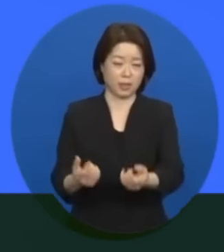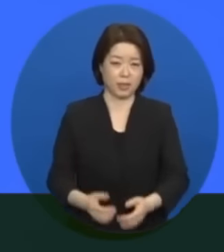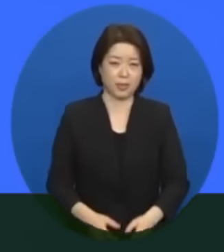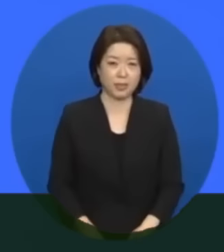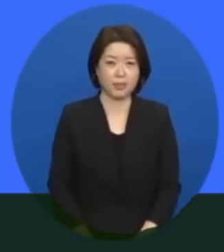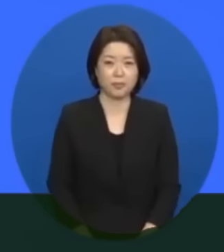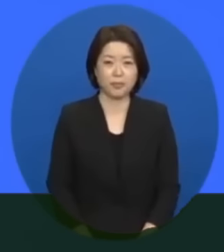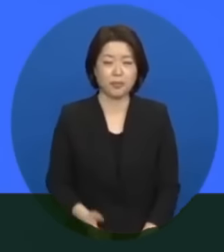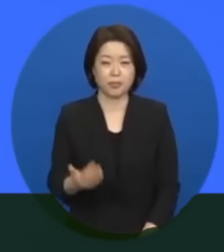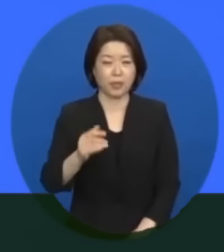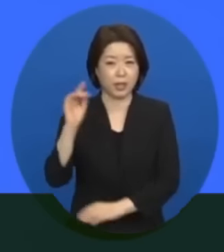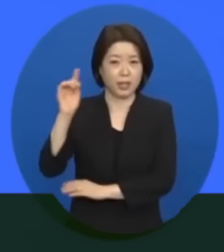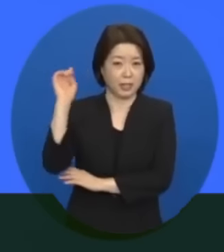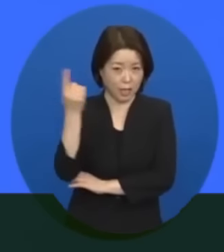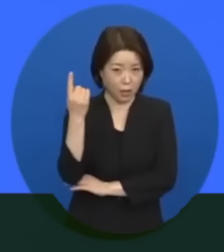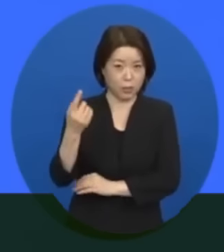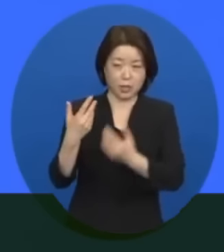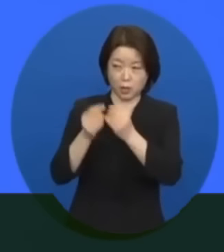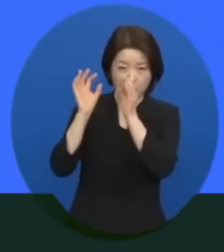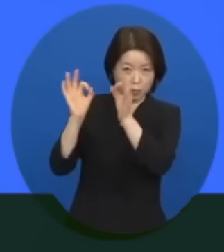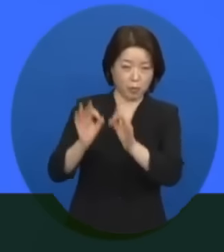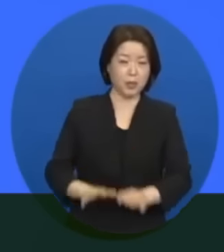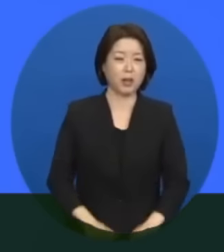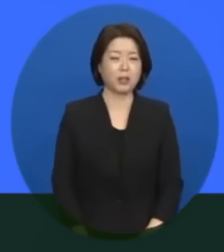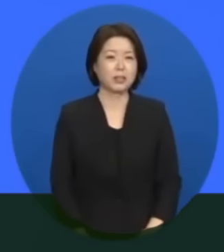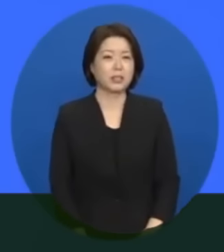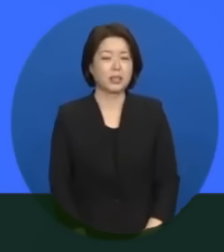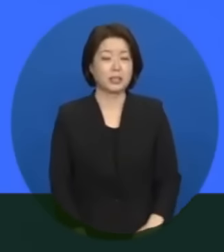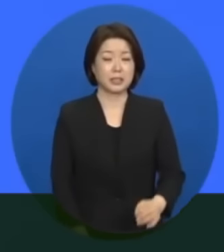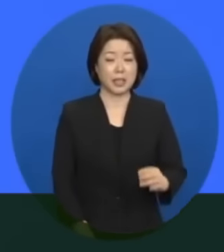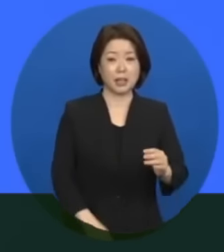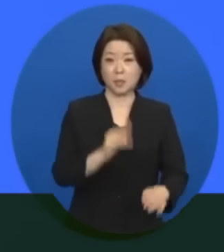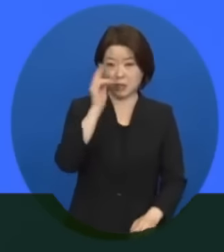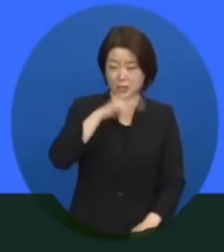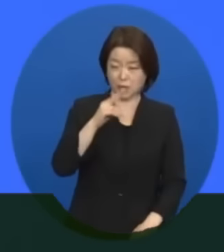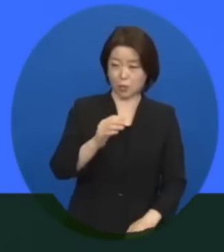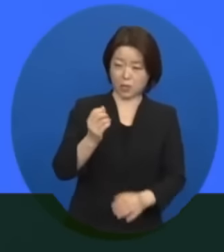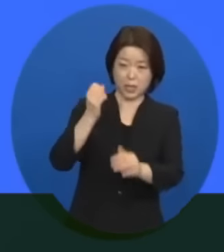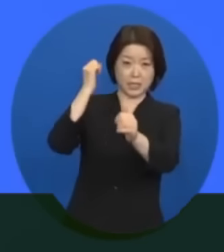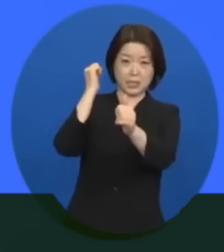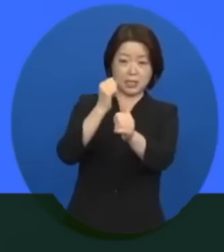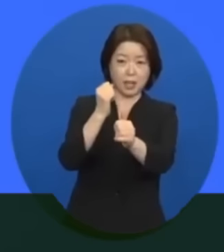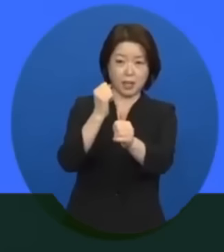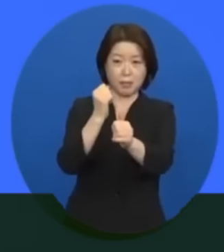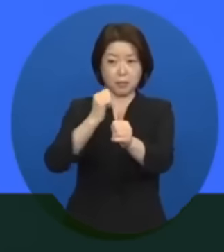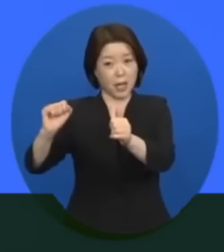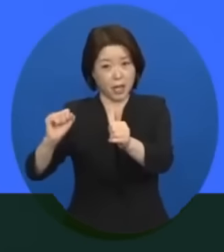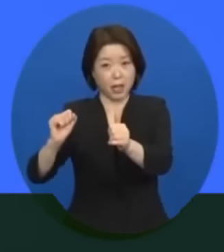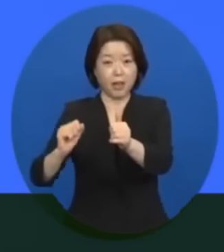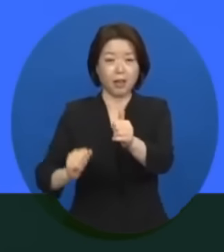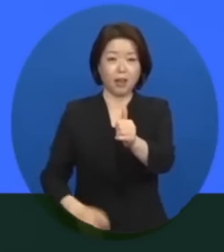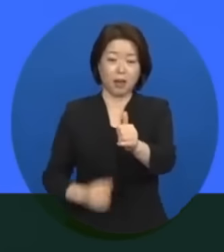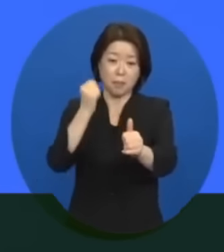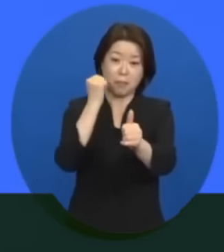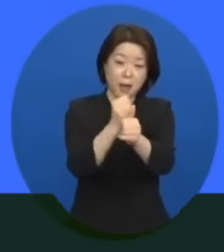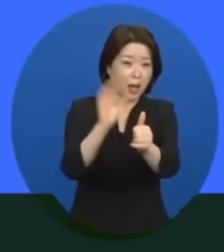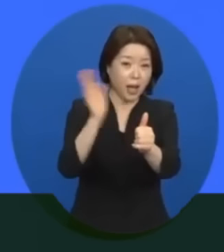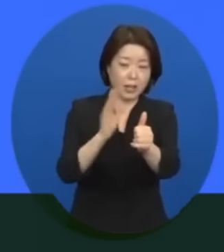것이죠 의 경우에 보면요 왜 사울의 창이 비겨 갔을까요 왜 다윗에게 안